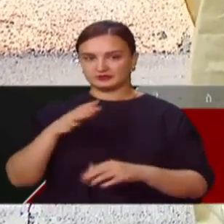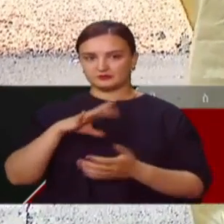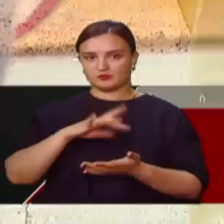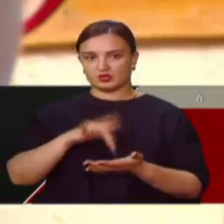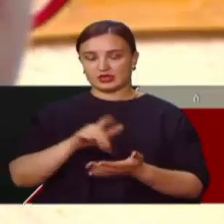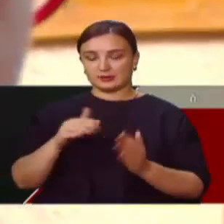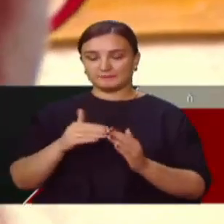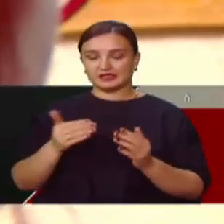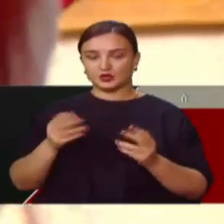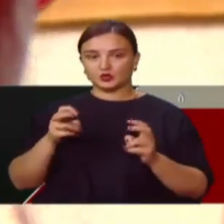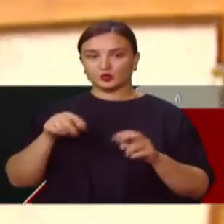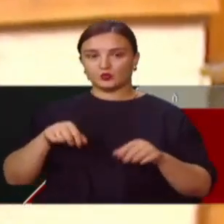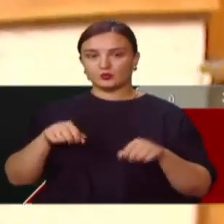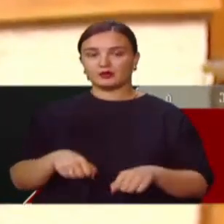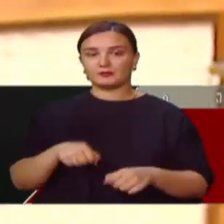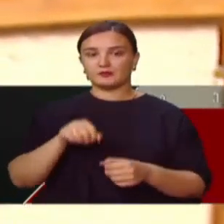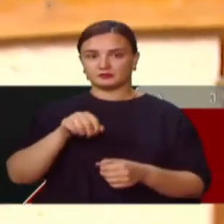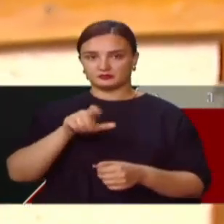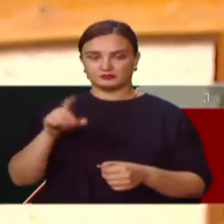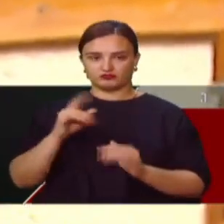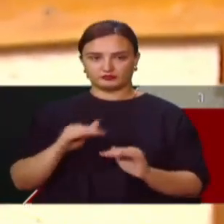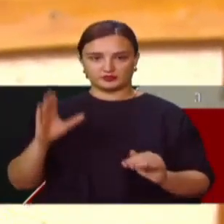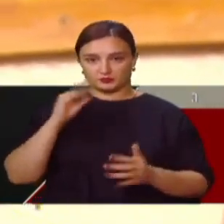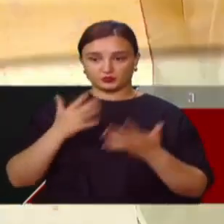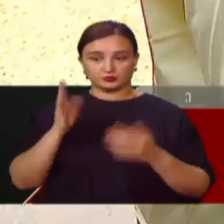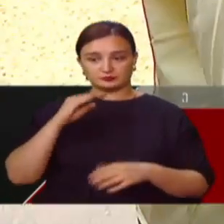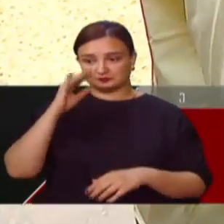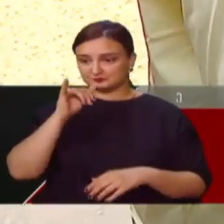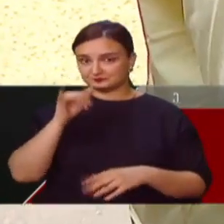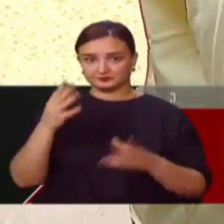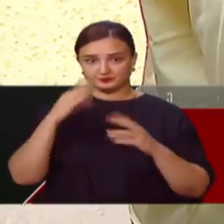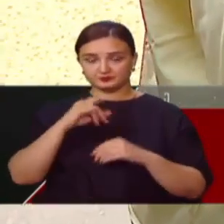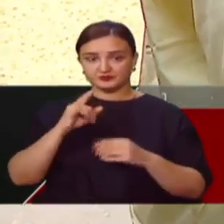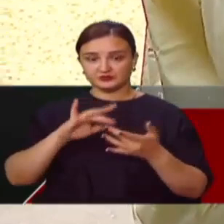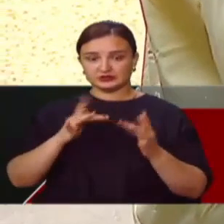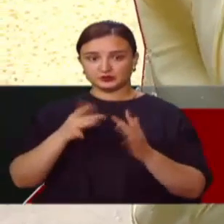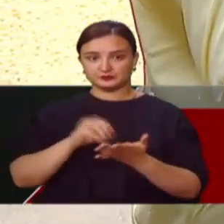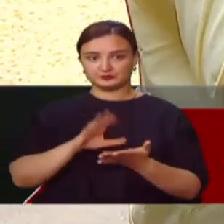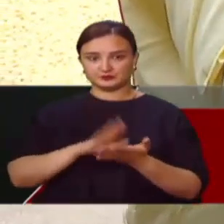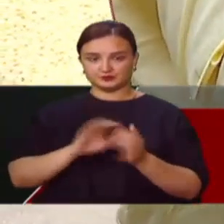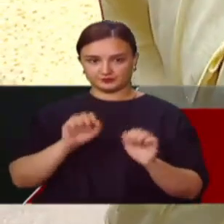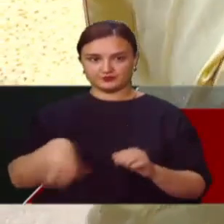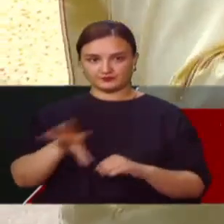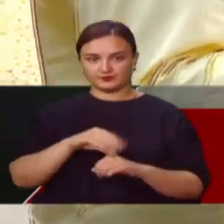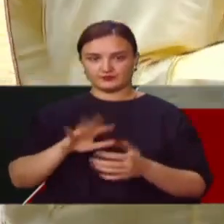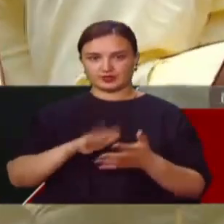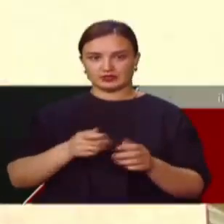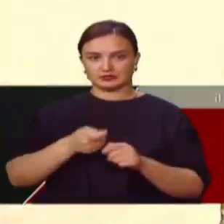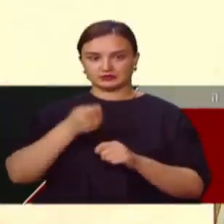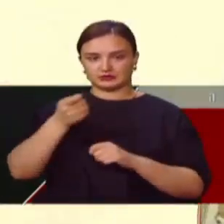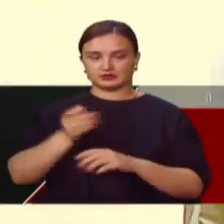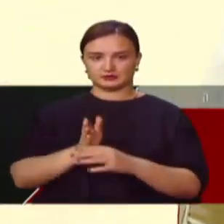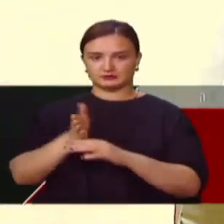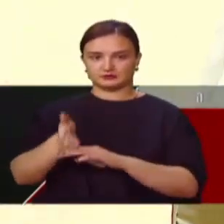ან ბინადრობის უფლების მქონე ბავშვები შეძლებენ. იმ შემთხვევაში, თუ მშობელი ვერ ახერხებს ბავშვის ელექტრონულ რეგისტრაციას, მას შეუძლია განაცხადით